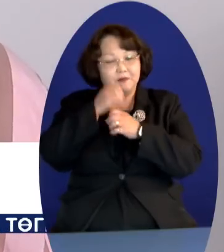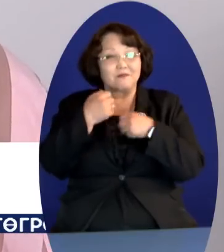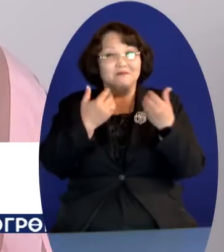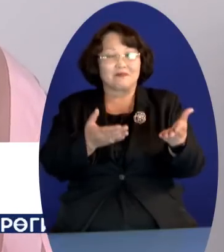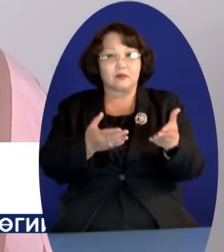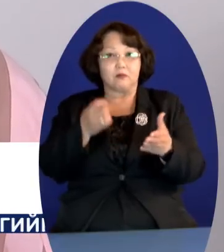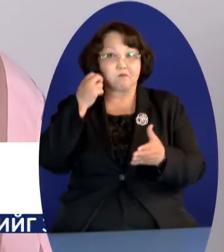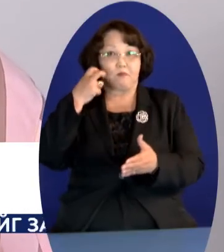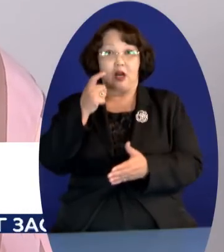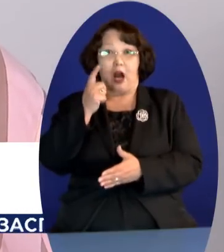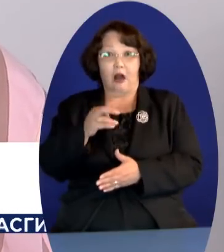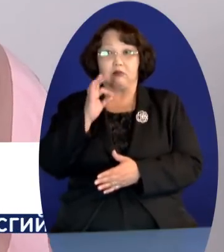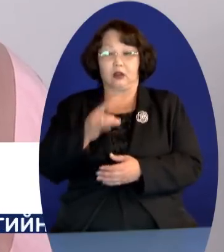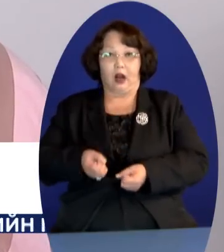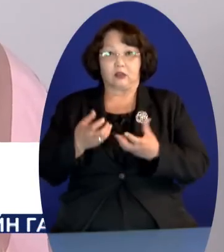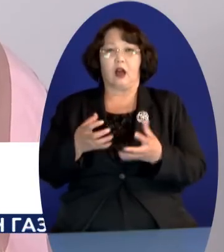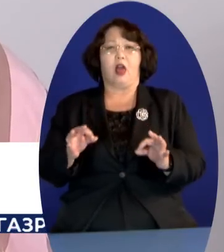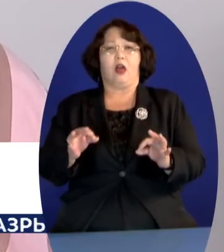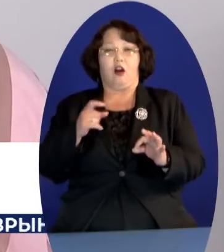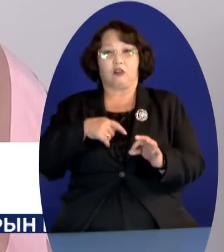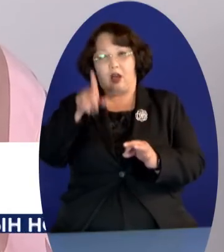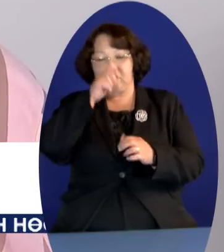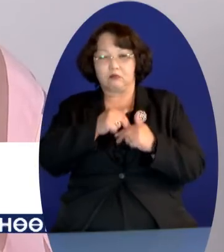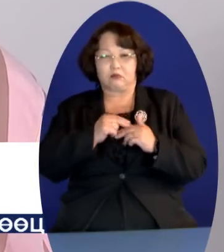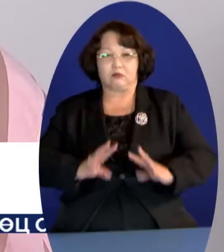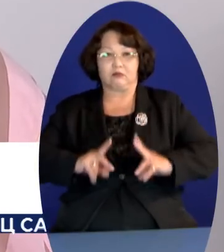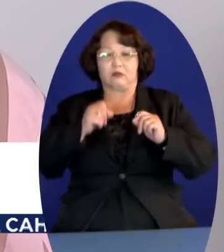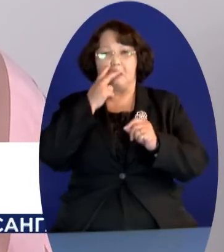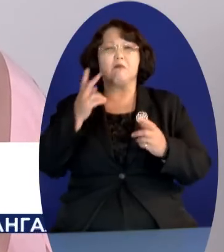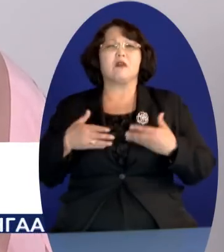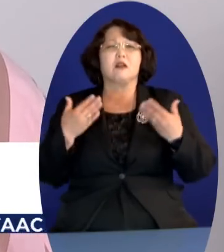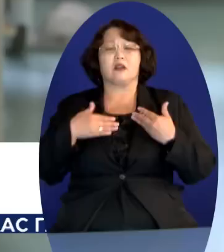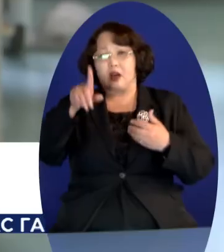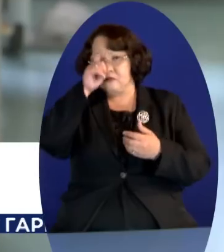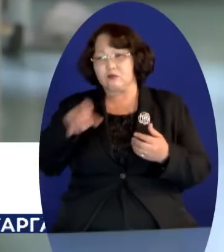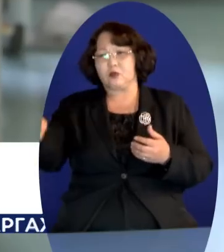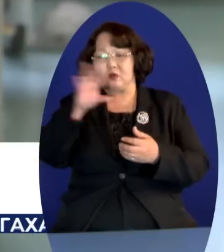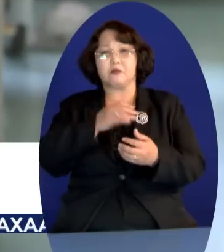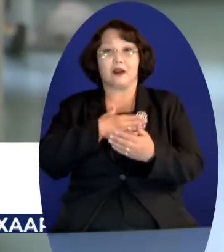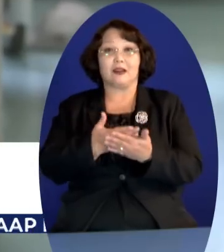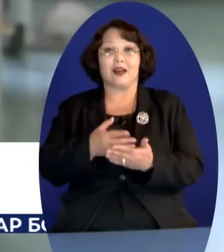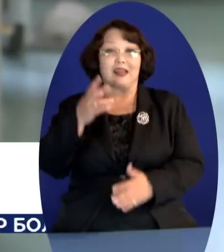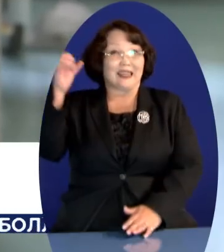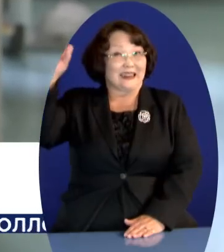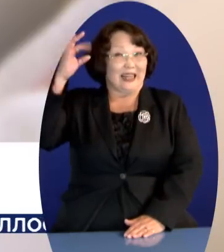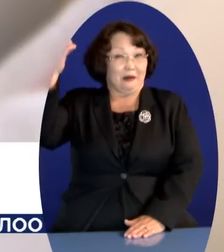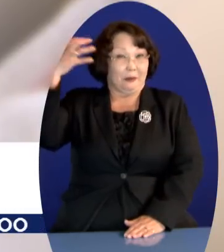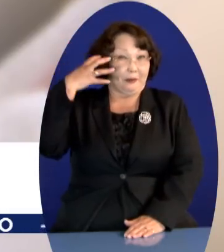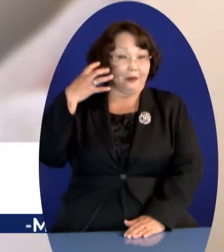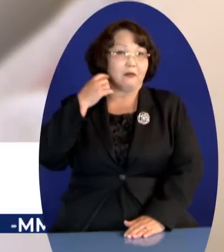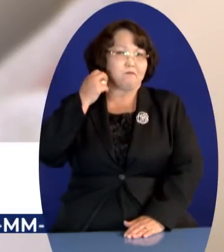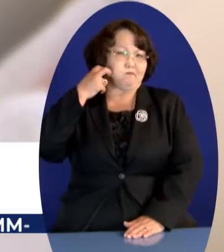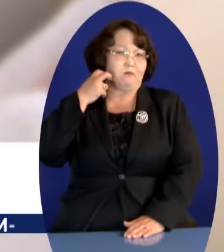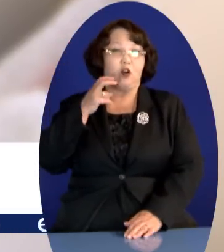ийн өвчнээсээ салаад. Тэгээд эмчнэртээ өстө баярллаа. Нарны туя, амны өндөнд гэмтэл,